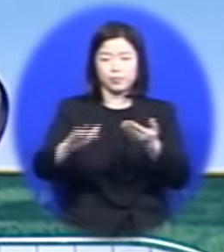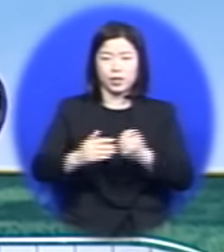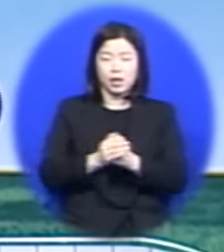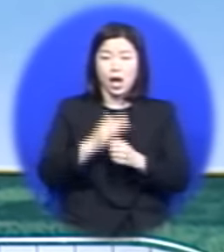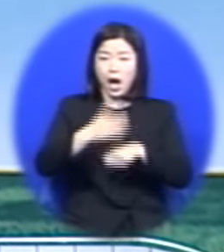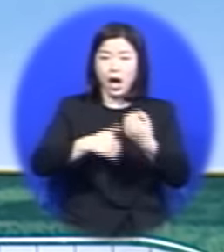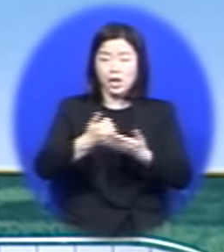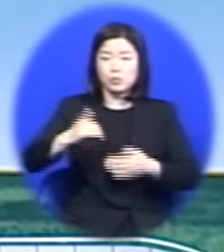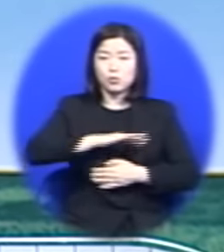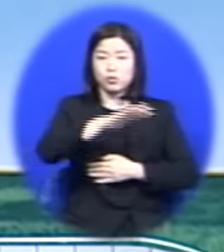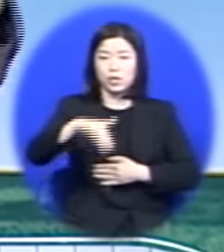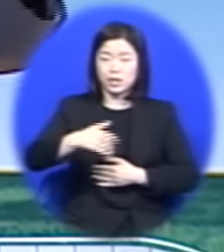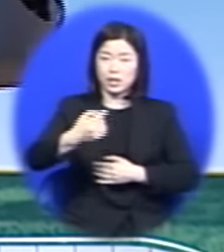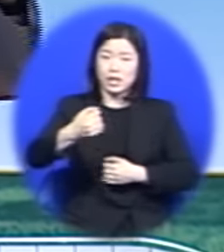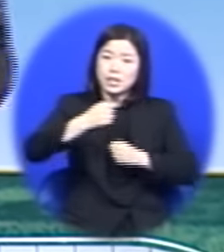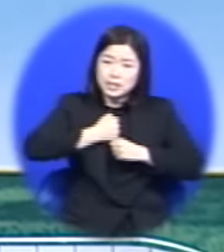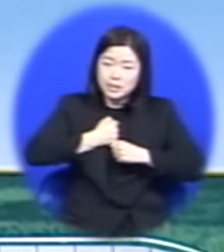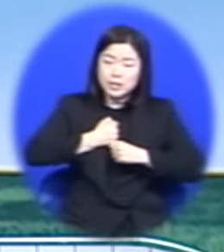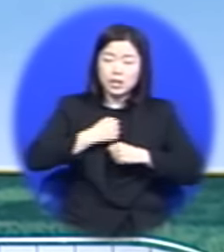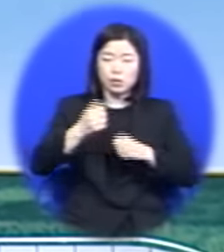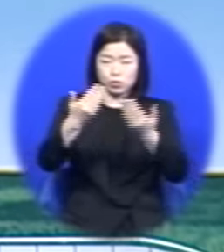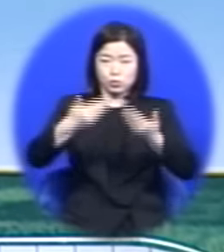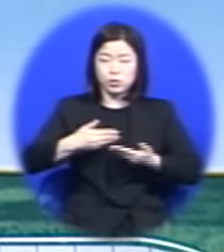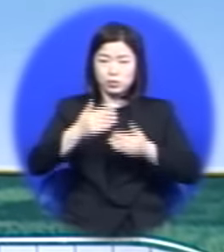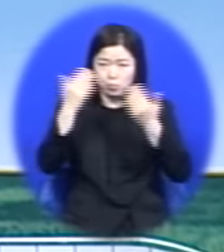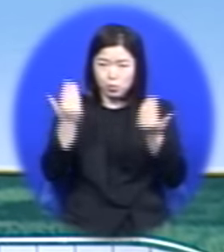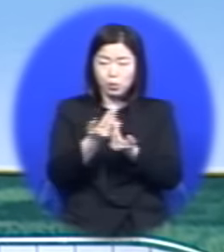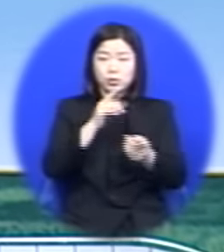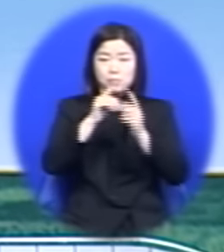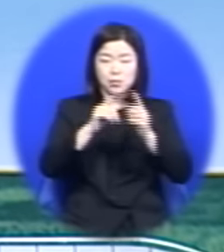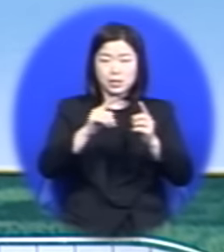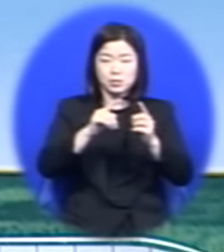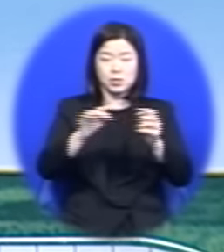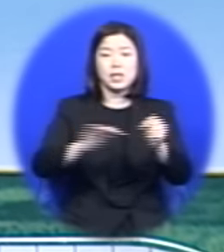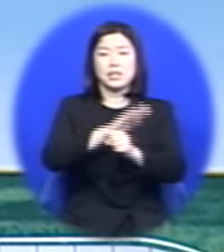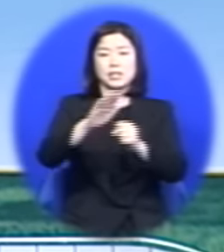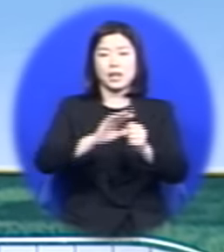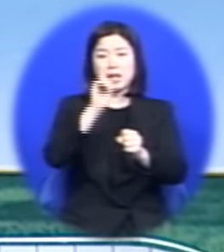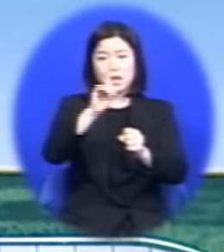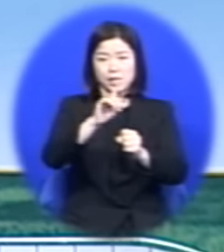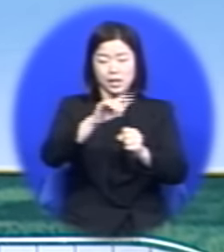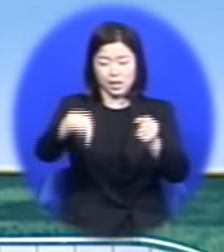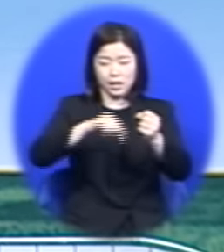하나님이 우리에게 지키라고 주신 모든 말씀은 결국은 사랑 안에 들어있는 겁니다.